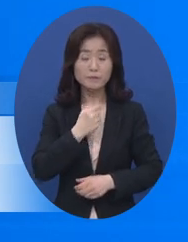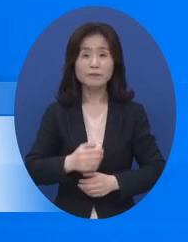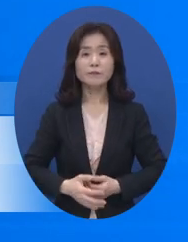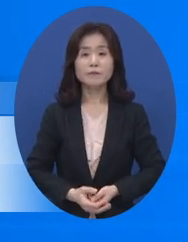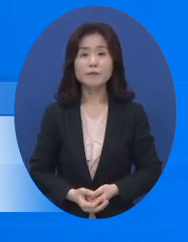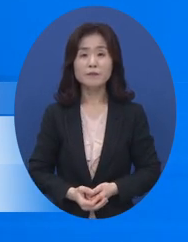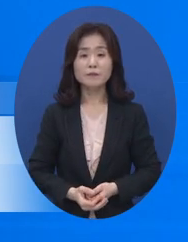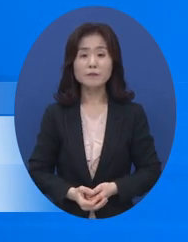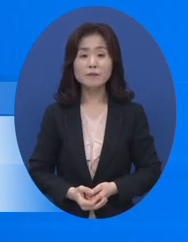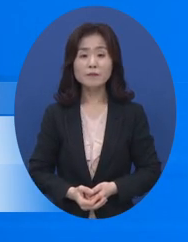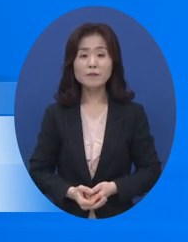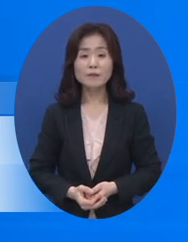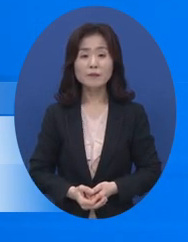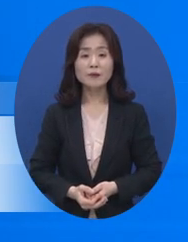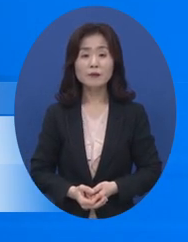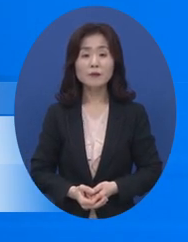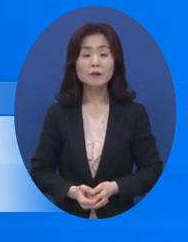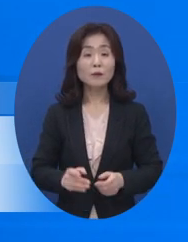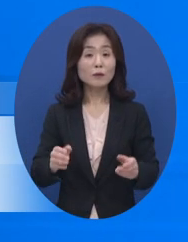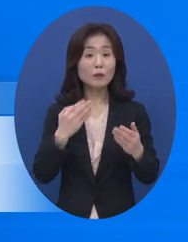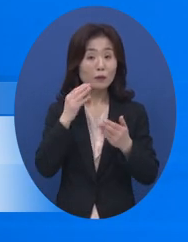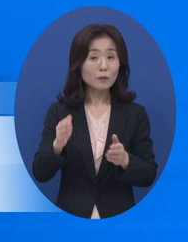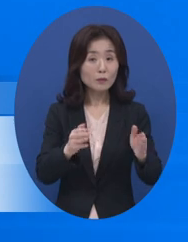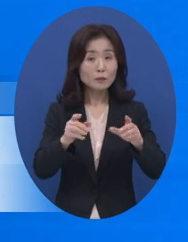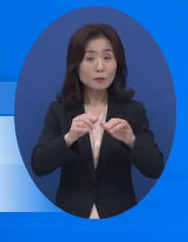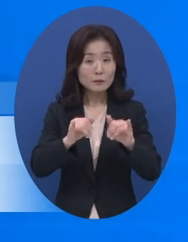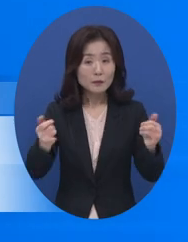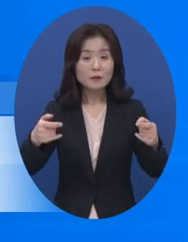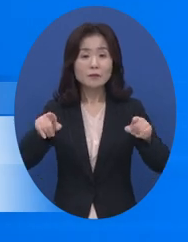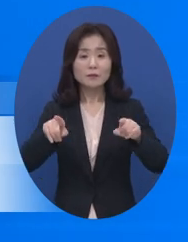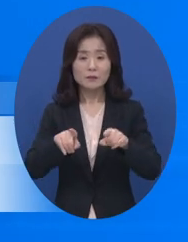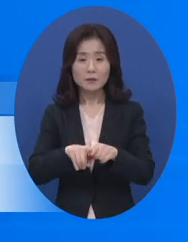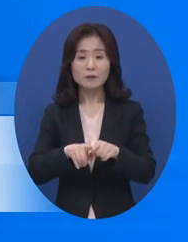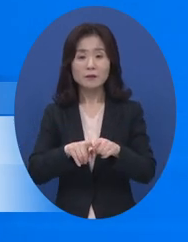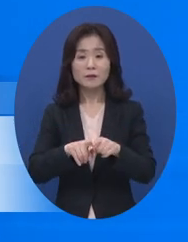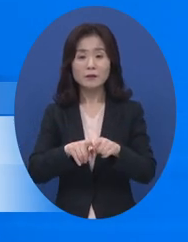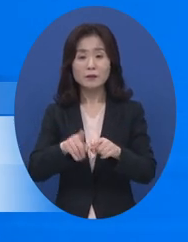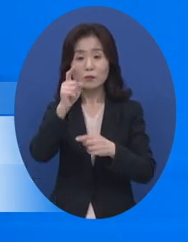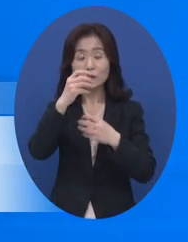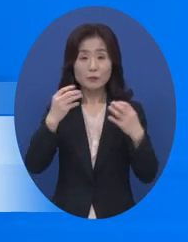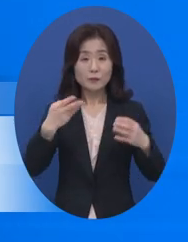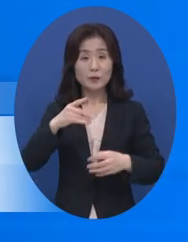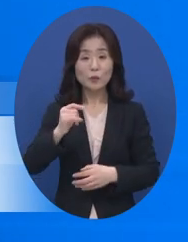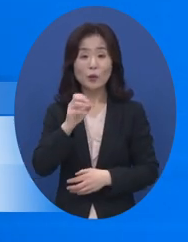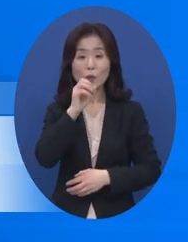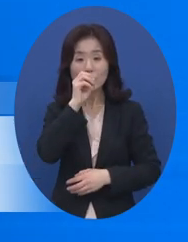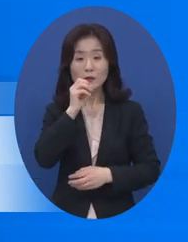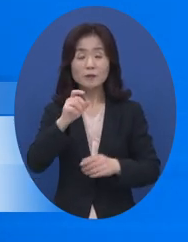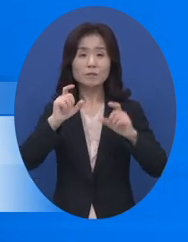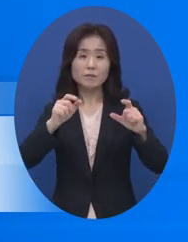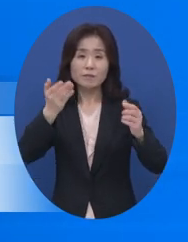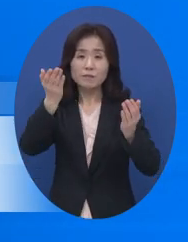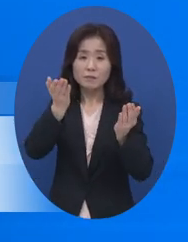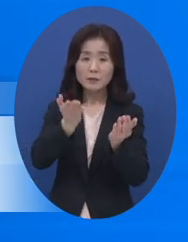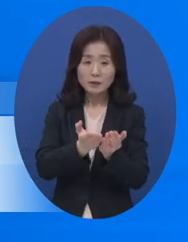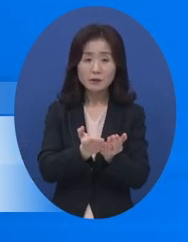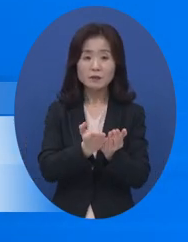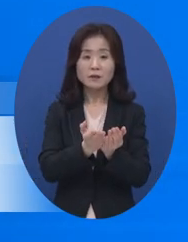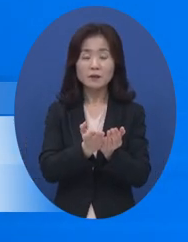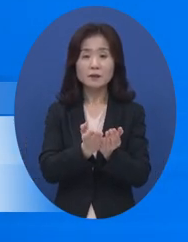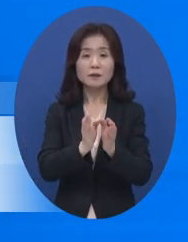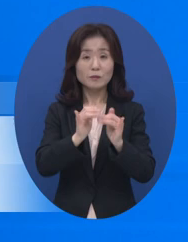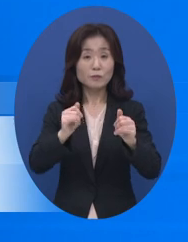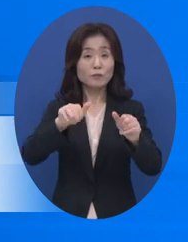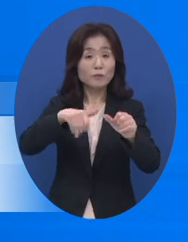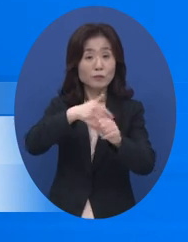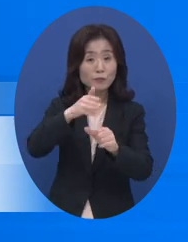것입니다 더 늦지 않게 도민과 함께 정부의 탄소 중립 선언 에 발맞추어 그림